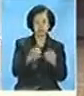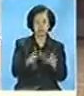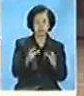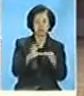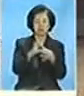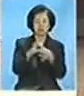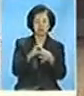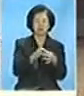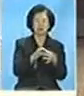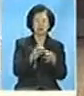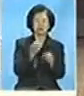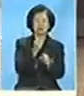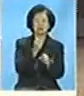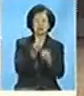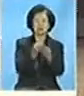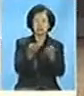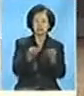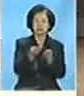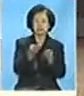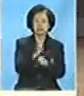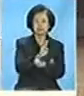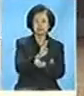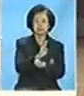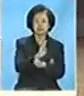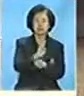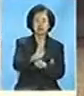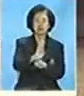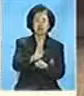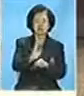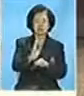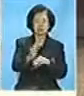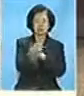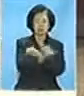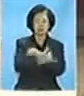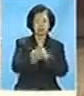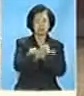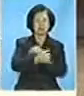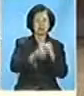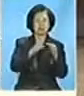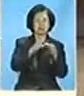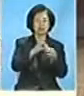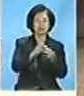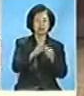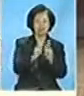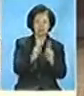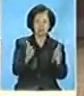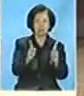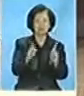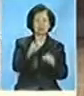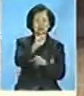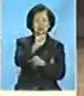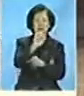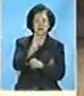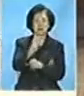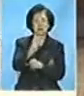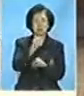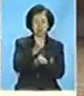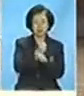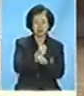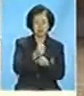การแผ่นดินคือมีหน้าที่บทบาทที่ผมทำทั้งเรื่องในส่วนของกรรมการก็ดีในส่วนของสมาชิกวุฒิสภาก็ดีที่